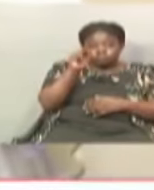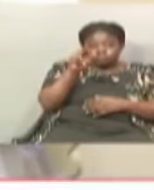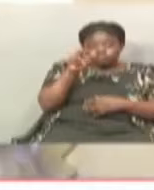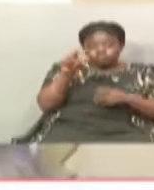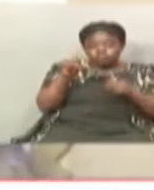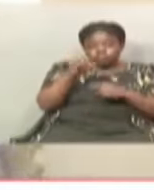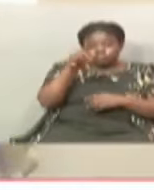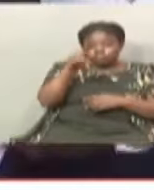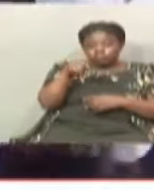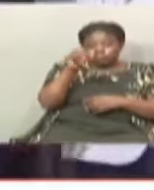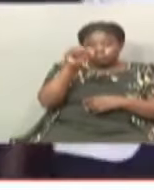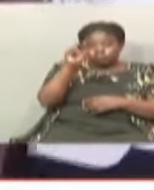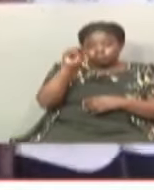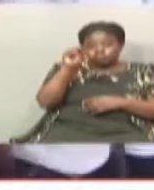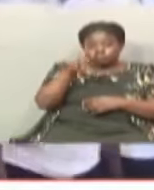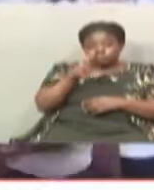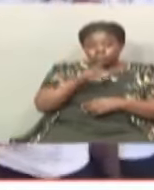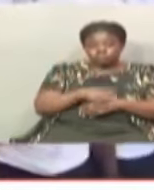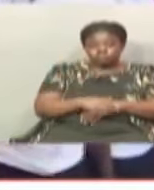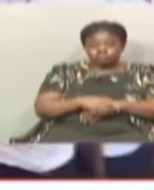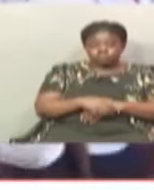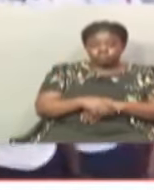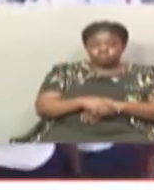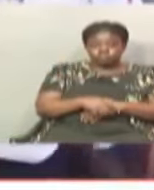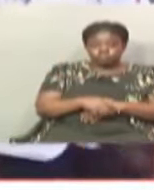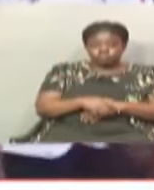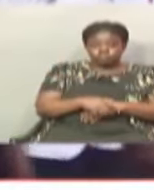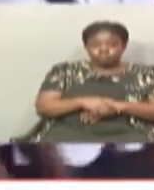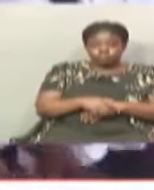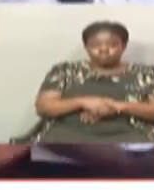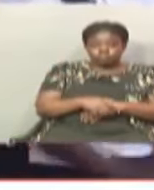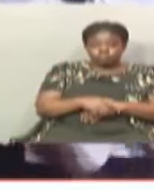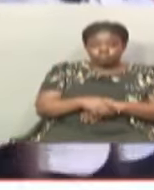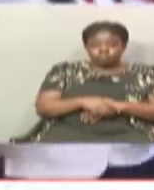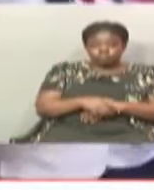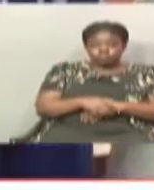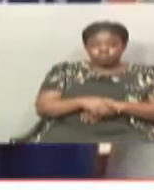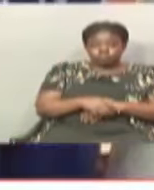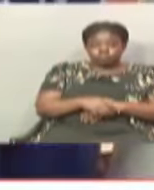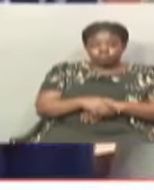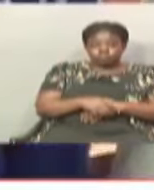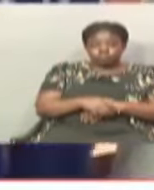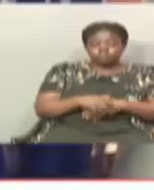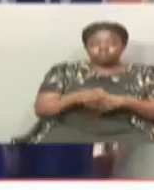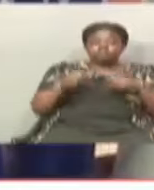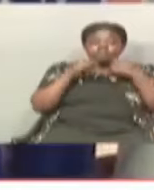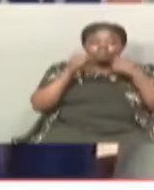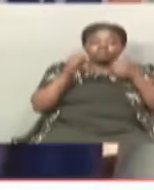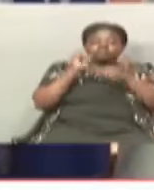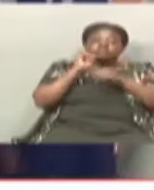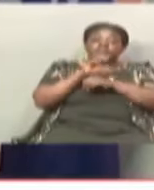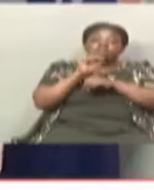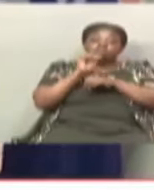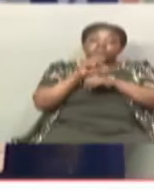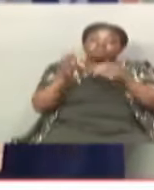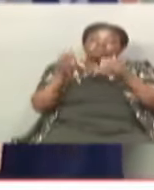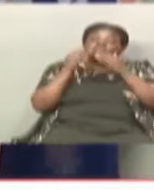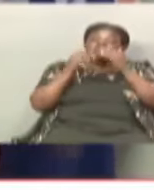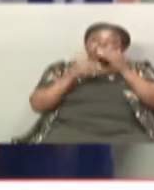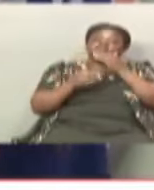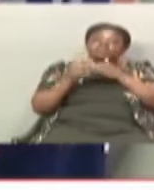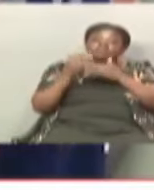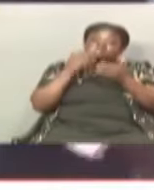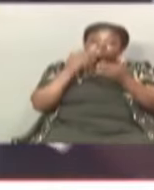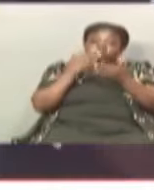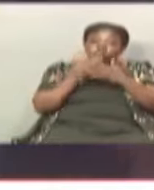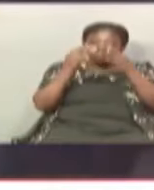gyavira Muwanga. Fadha kasaba kubizi okuyiga ngo kwebaza Katonda. Olebiru